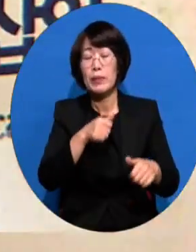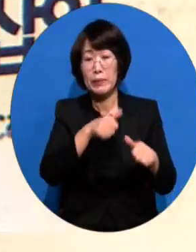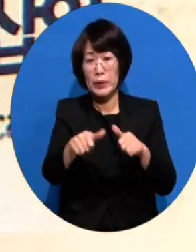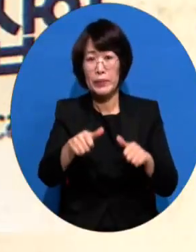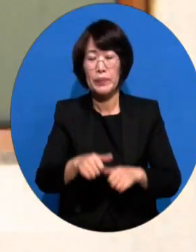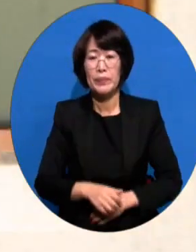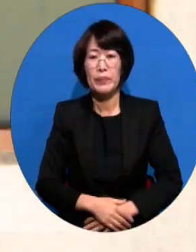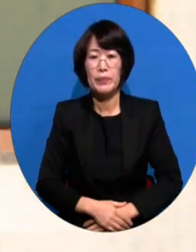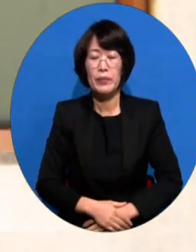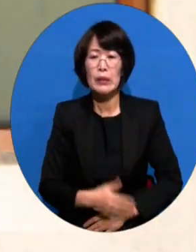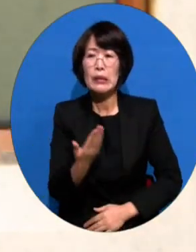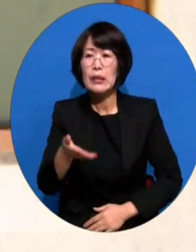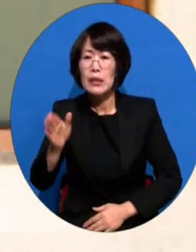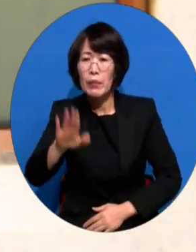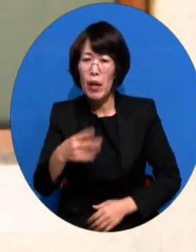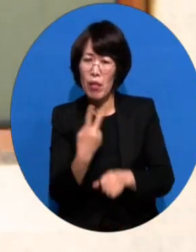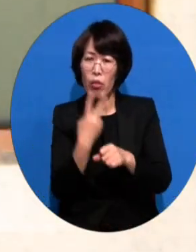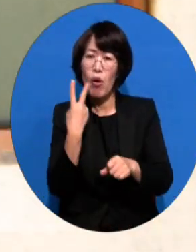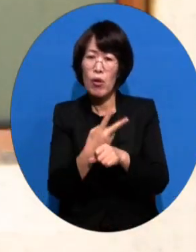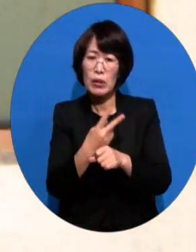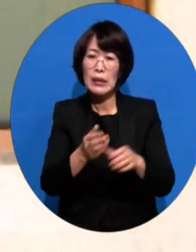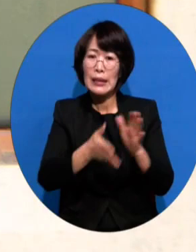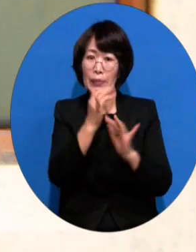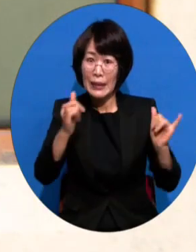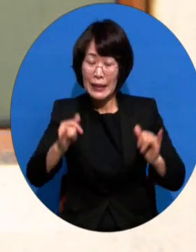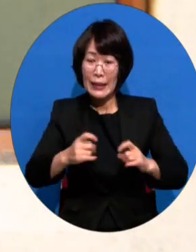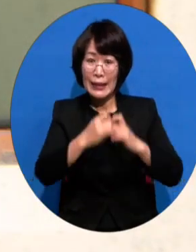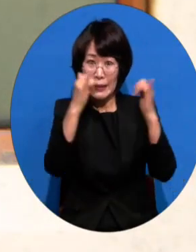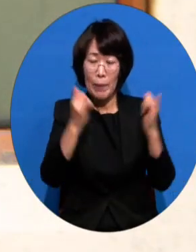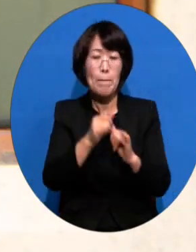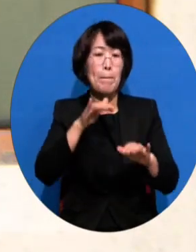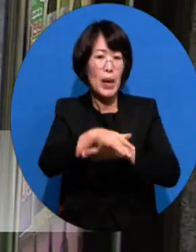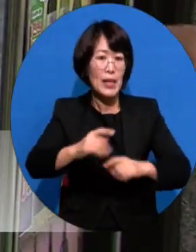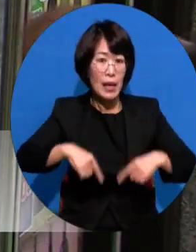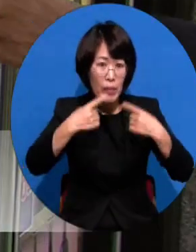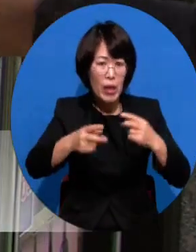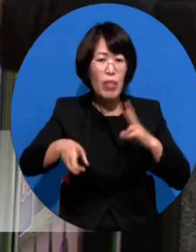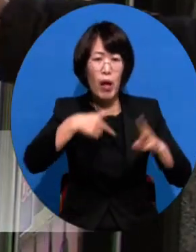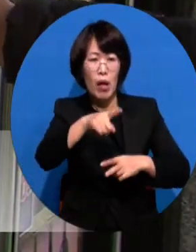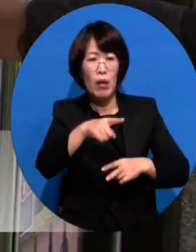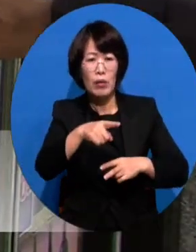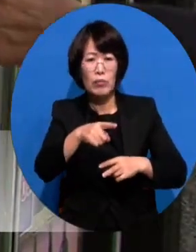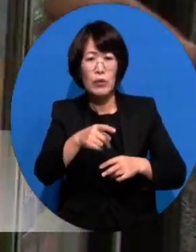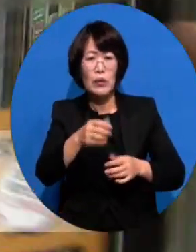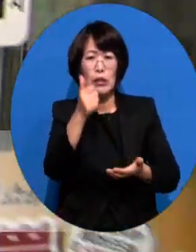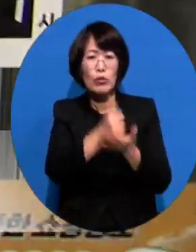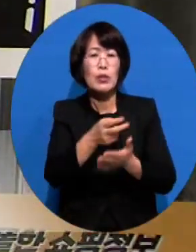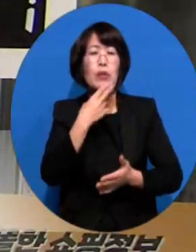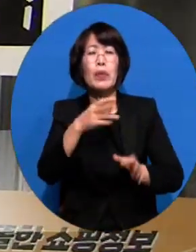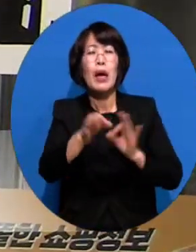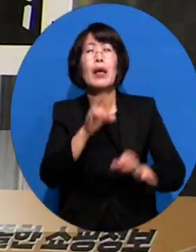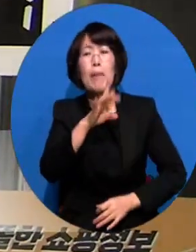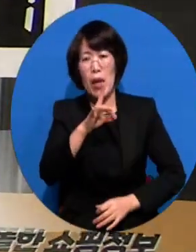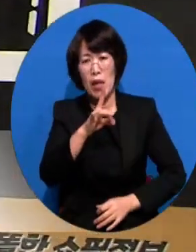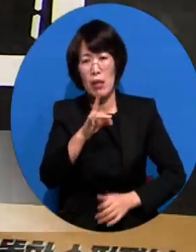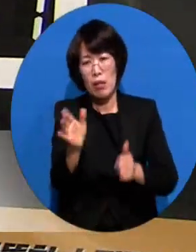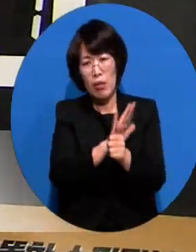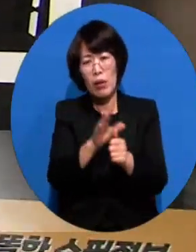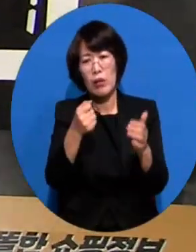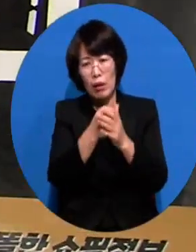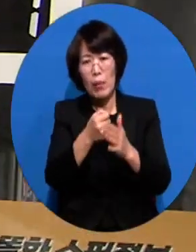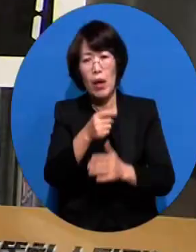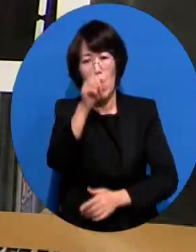나왔습니다. 하지만 2년 전 시민 참여형으로 추진되던 이 사업은 수혜 대상이 무인 점포로 한정적이라는 이유로 한